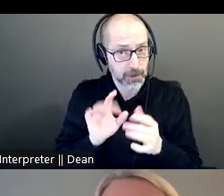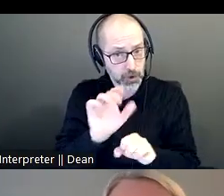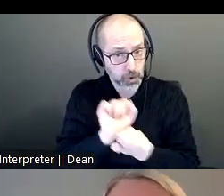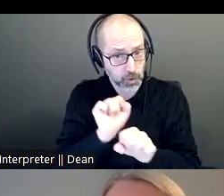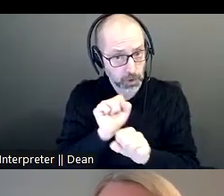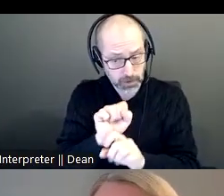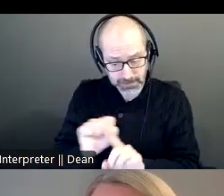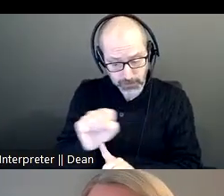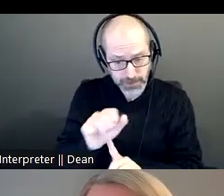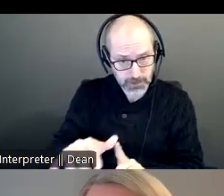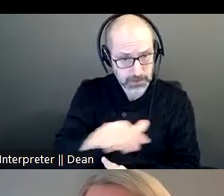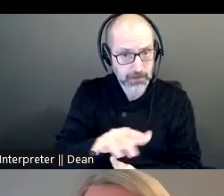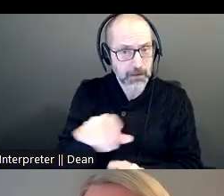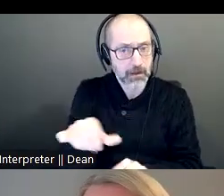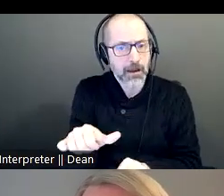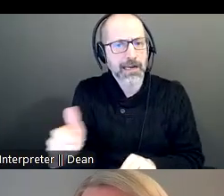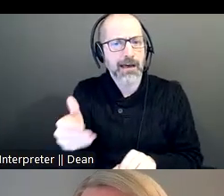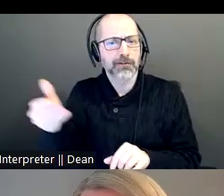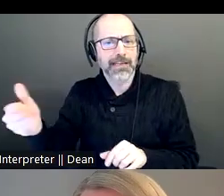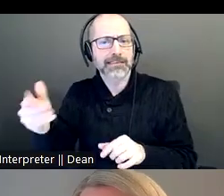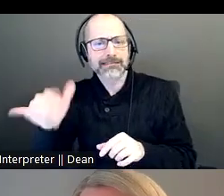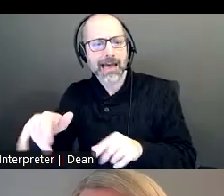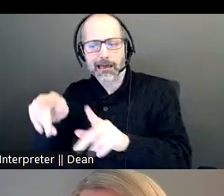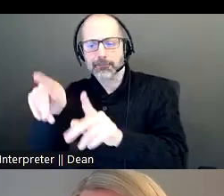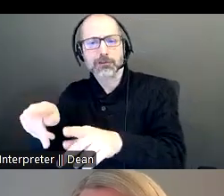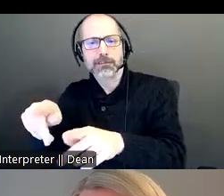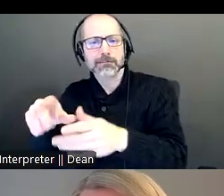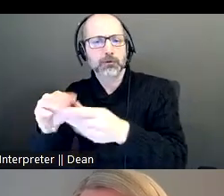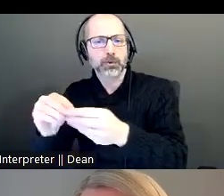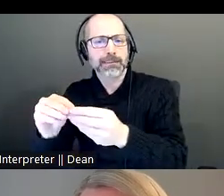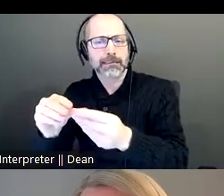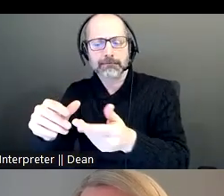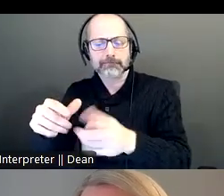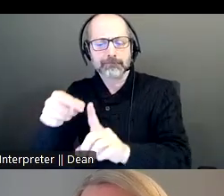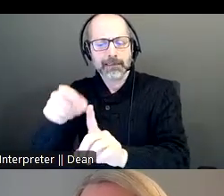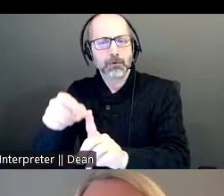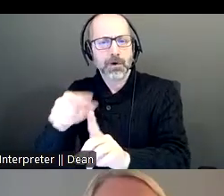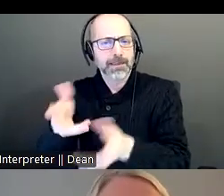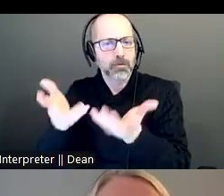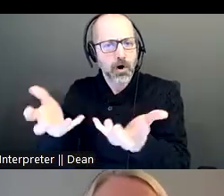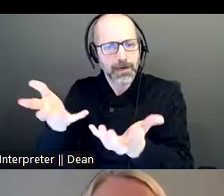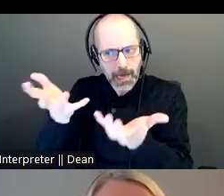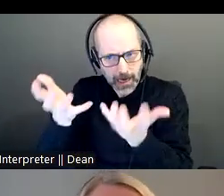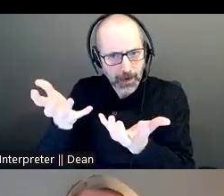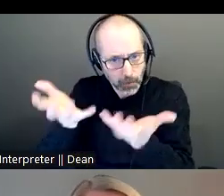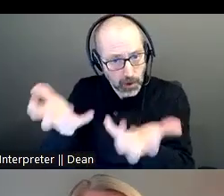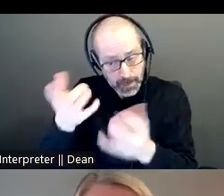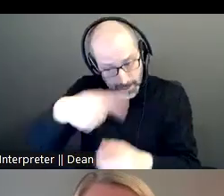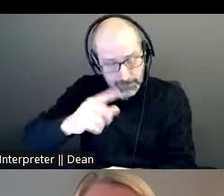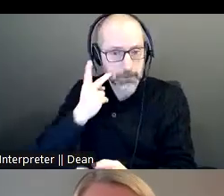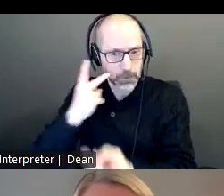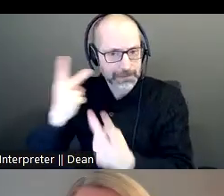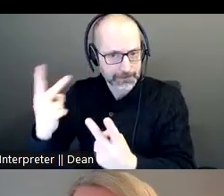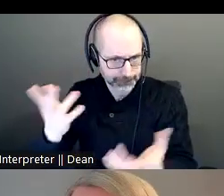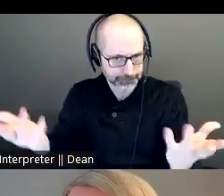à other things you votre think the vie, à votre storyteller might be contexte de asking us travail. Également, ce que to la pay narratrice attention to. And nous I'll just start demande that de now. bien regarder de près. Je vais